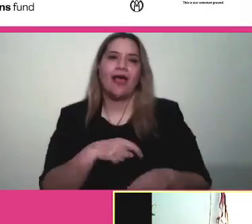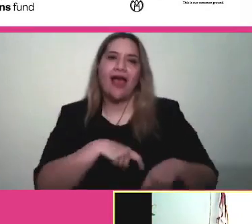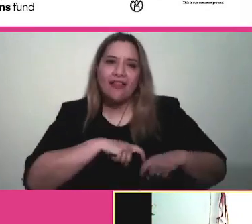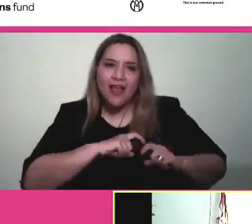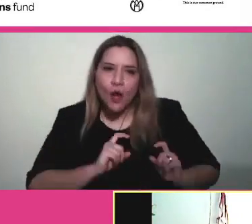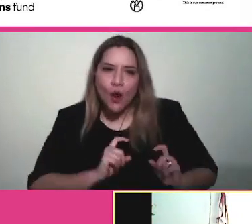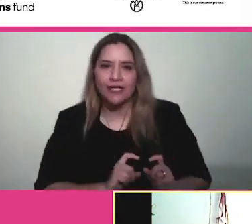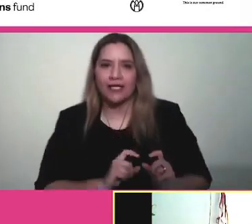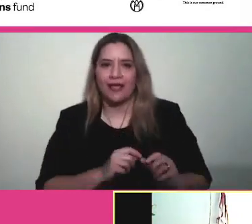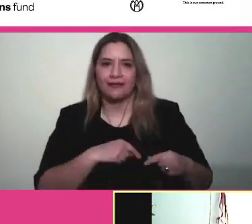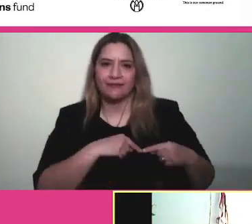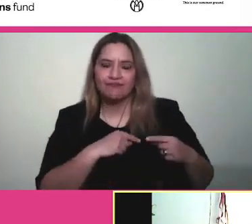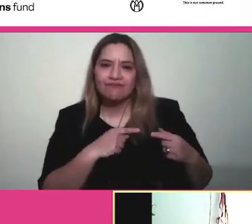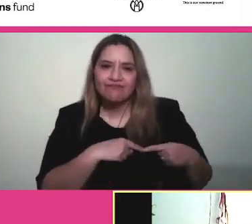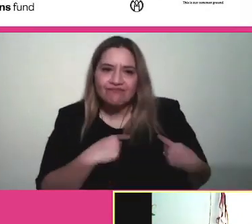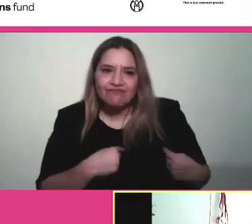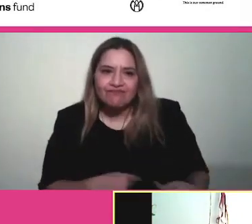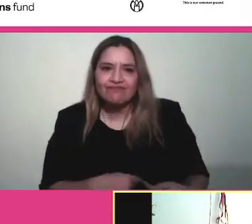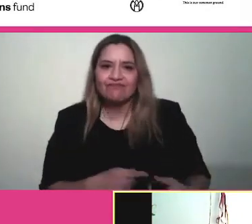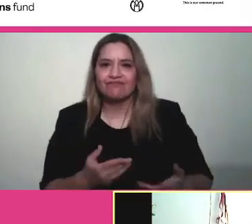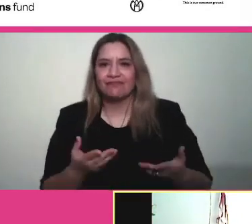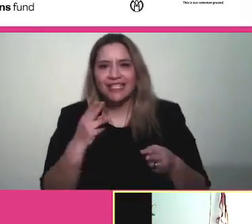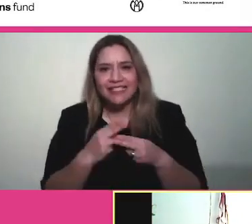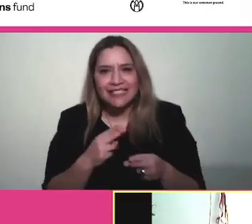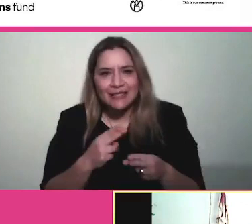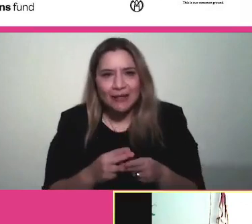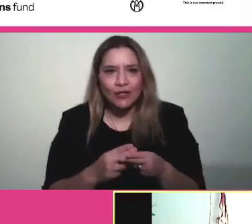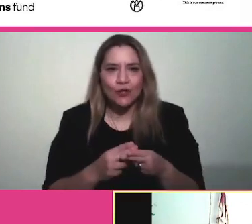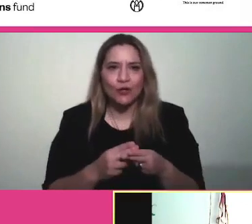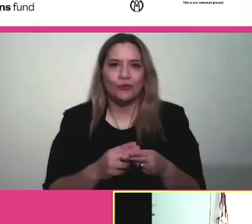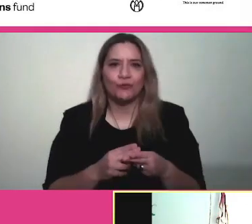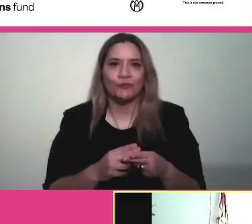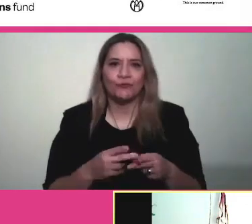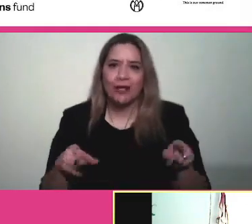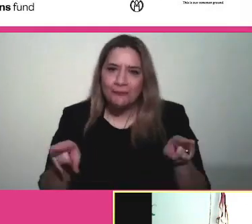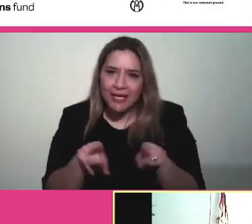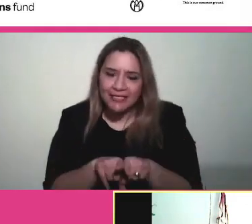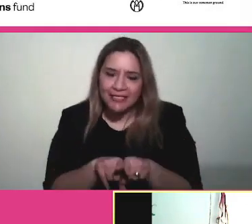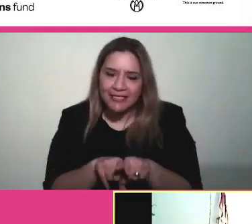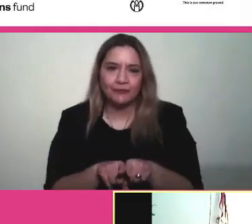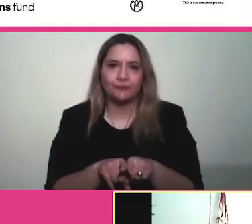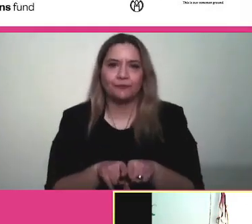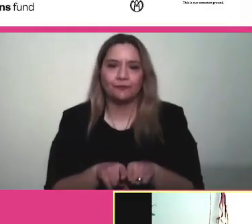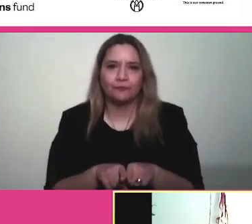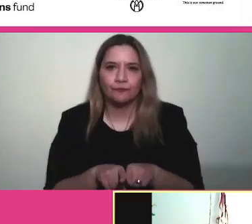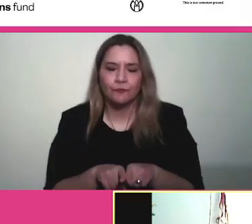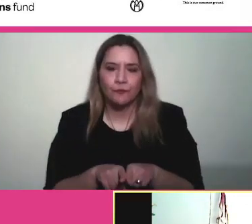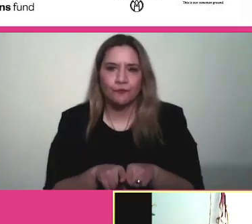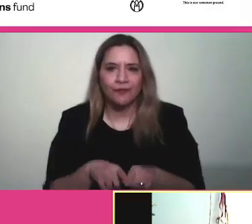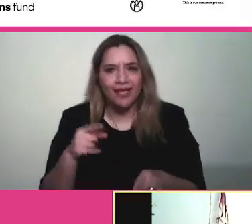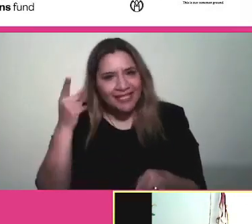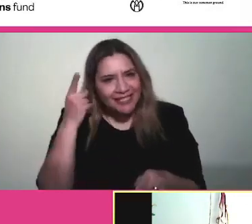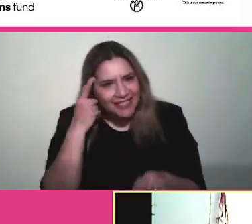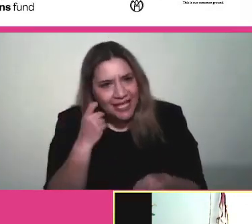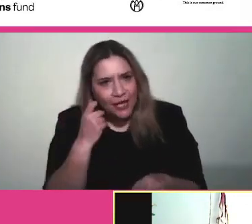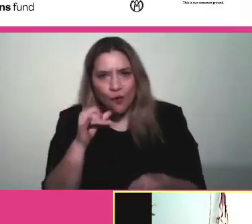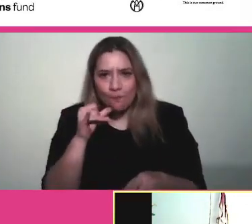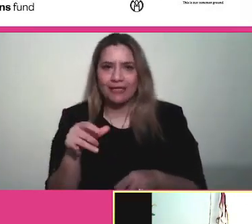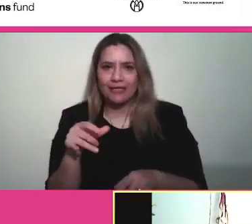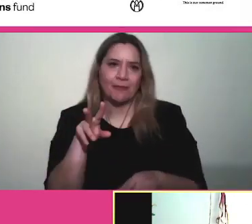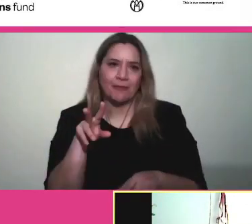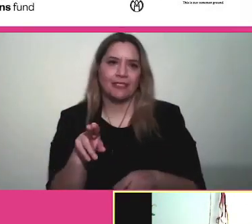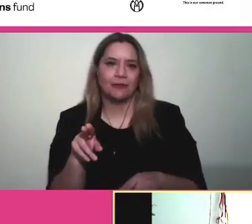εθελόντριες και τα λοιπά, οπότε είναι πολύ σημαντικό το ότι σε έχουμε κοντά μας και το ξέρουμε ότι είσαι πάντα κοντά